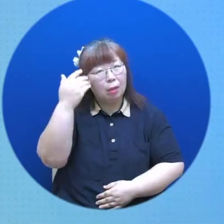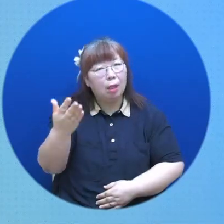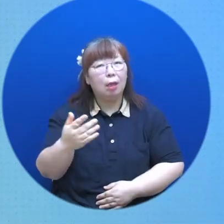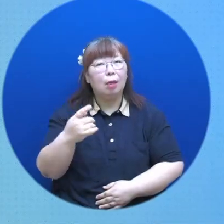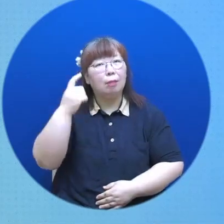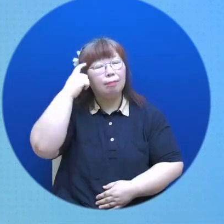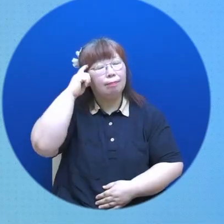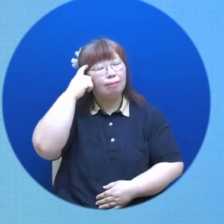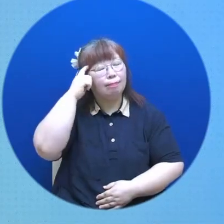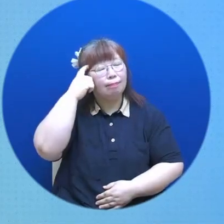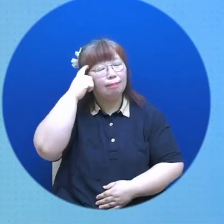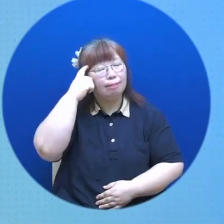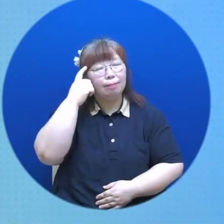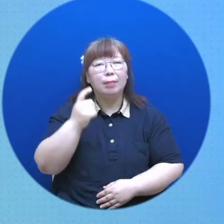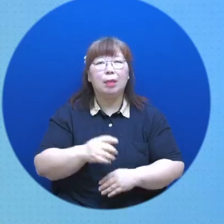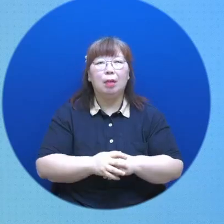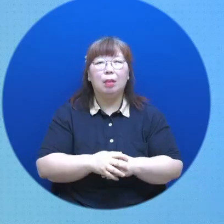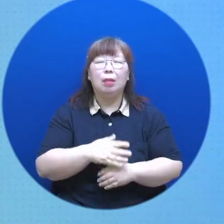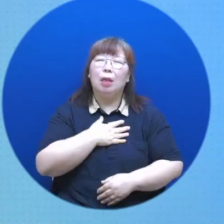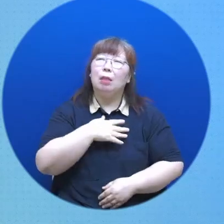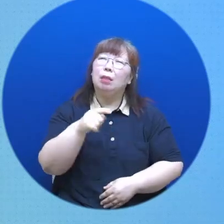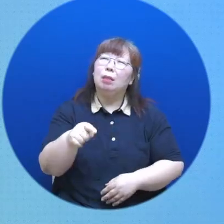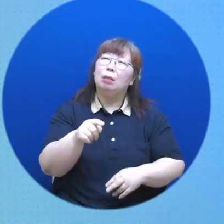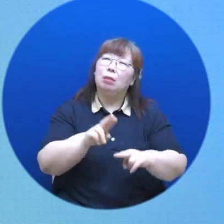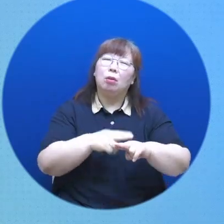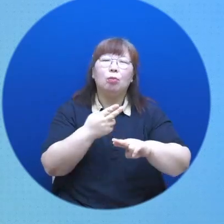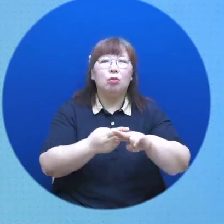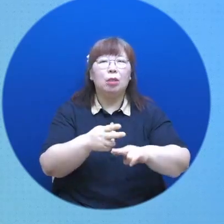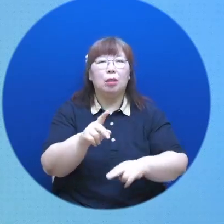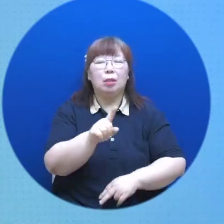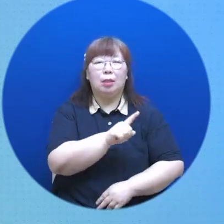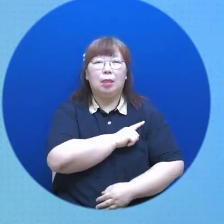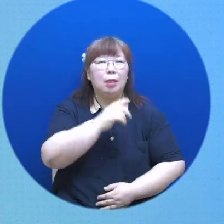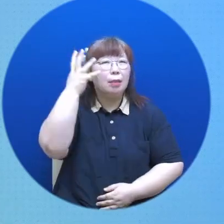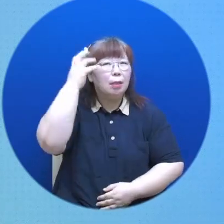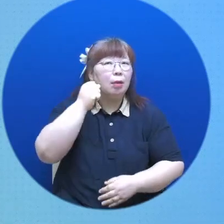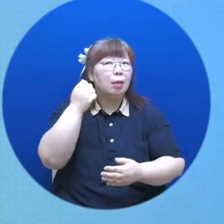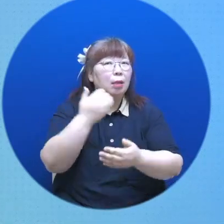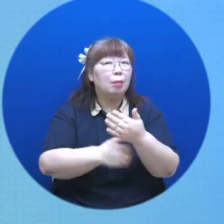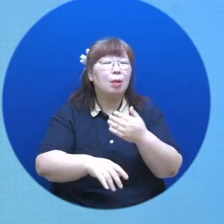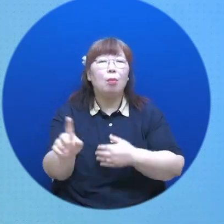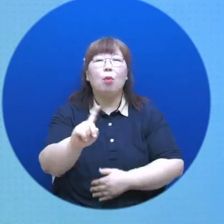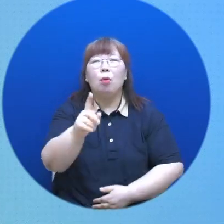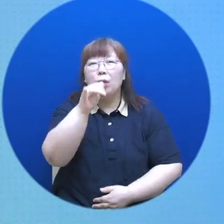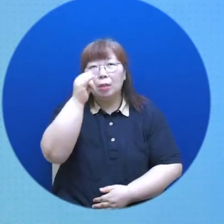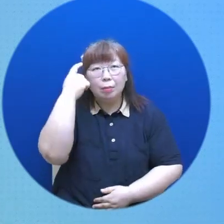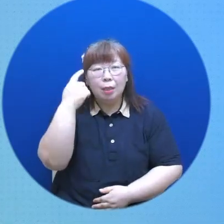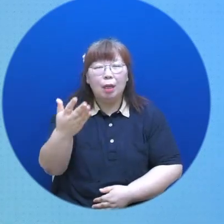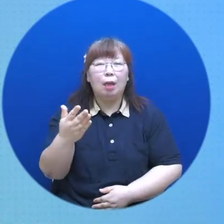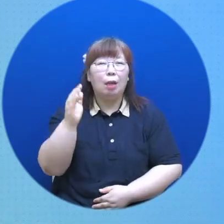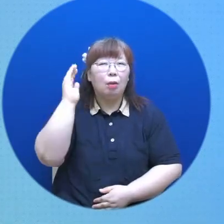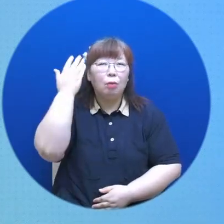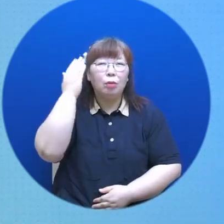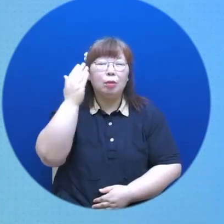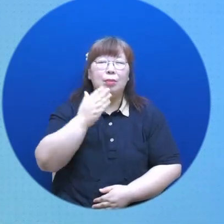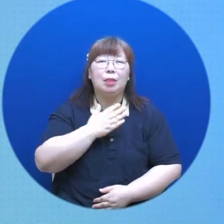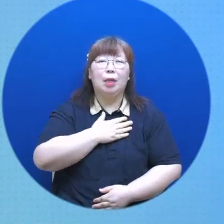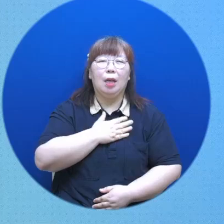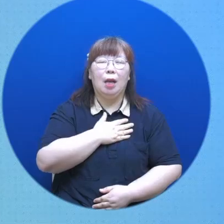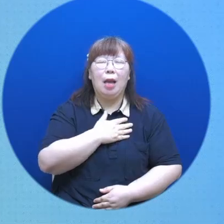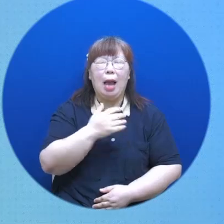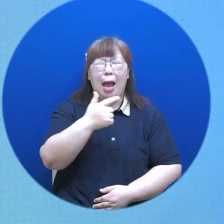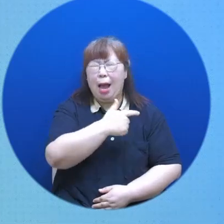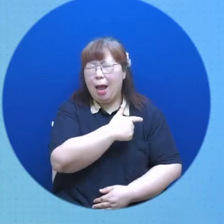보시겠어요? 나는 이 선물이 가장 기억에 남는다. 최근에 제가 아주